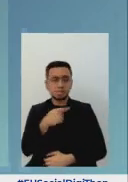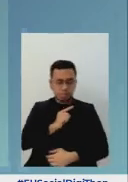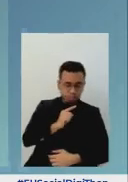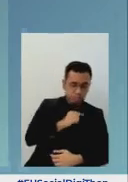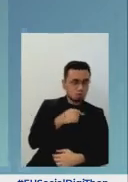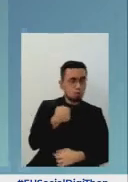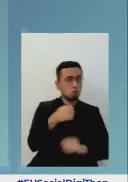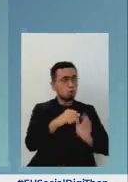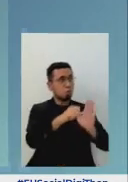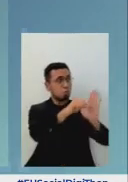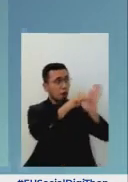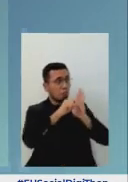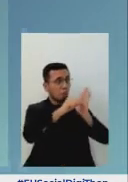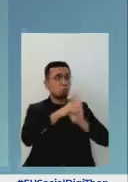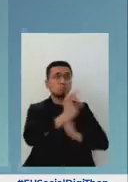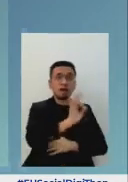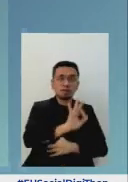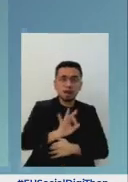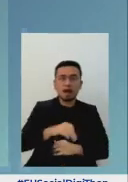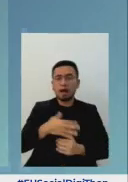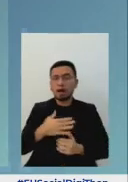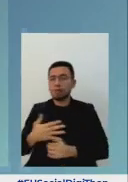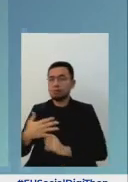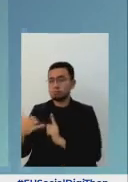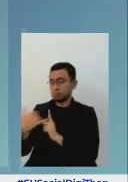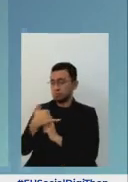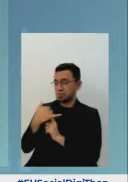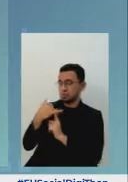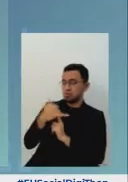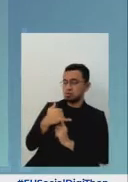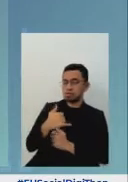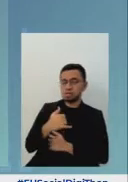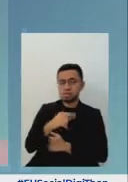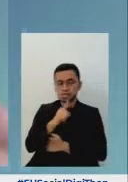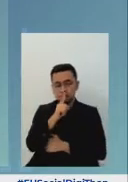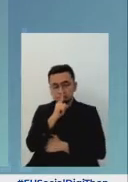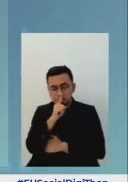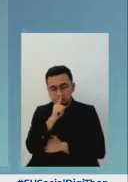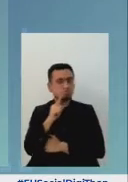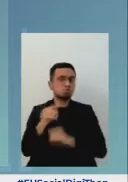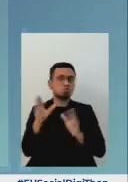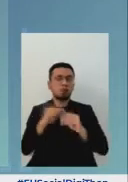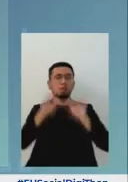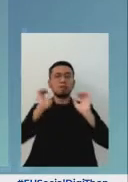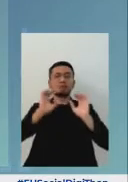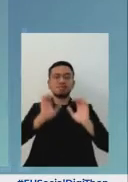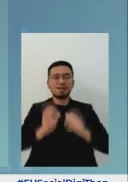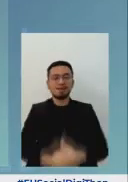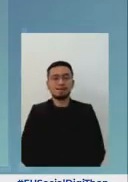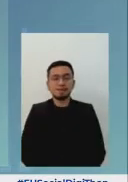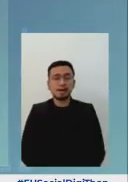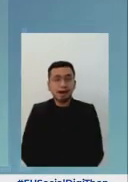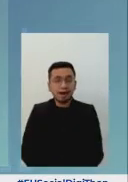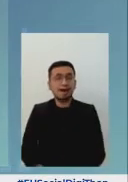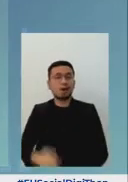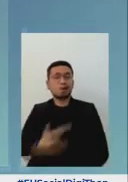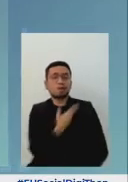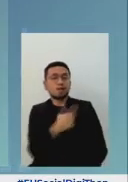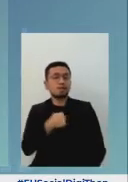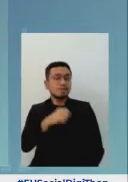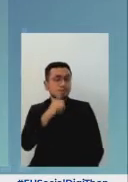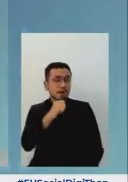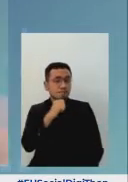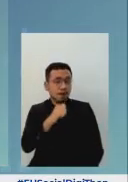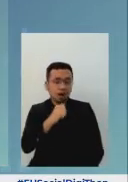ternyata korban yang diam tidak mencari pertolongan justru banyak sekali ya. Dan siapa saja tadi seperti yang Ibu Diana katakan bisa